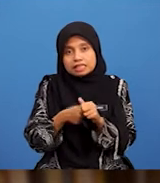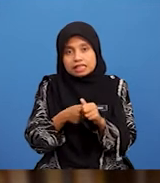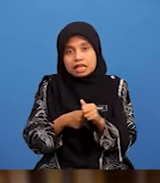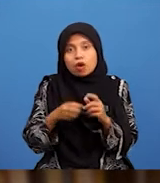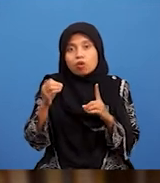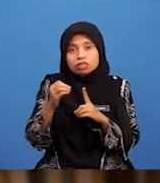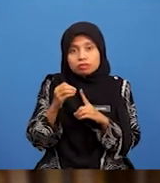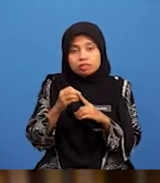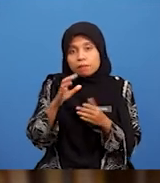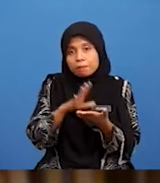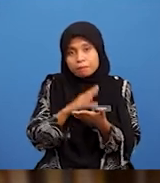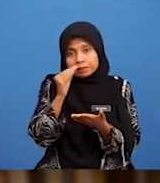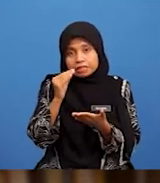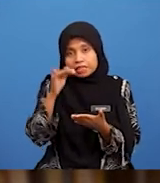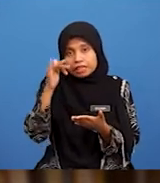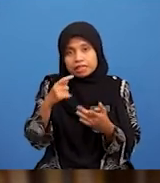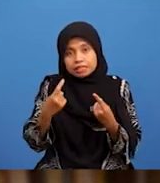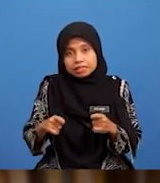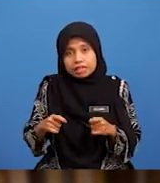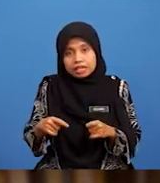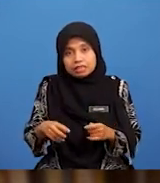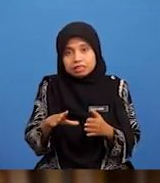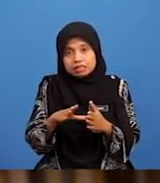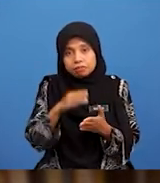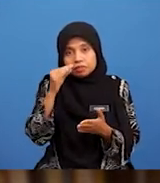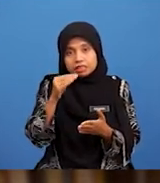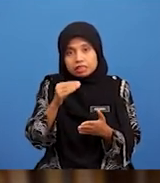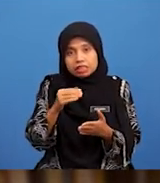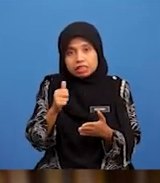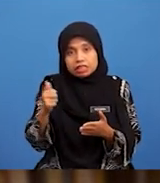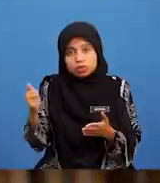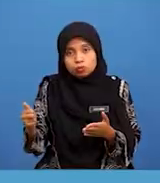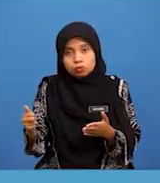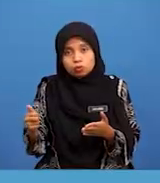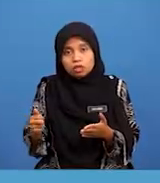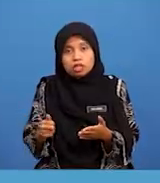setiap objektif pembelajaran yang telah dipelajari, iaitu